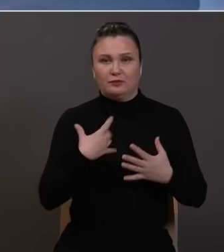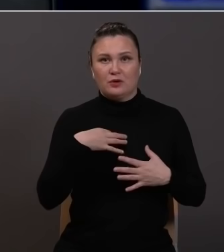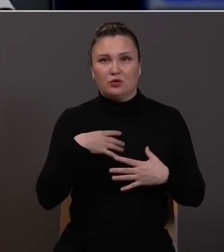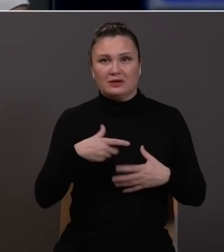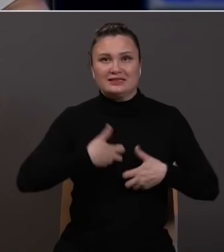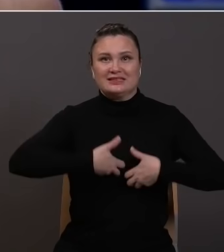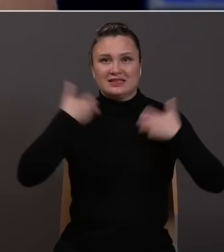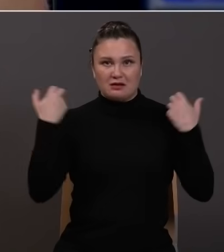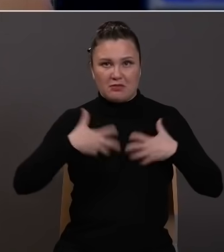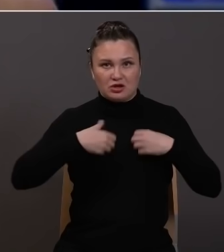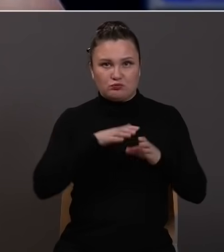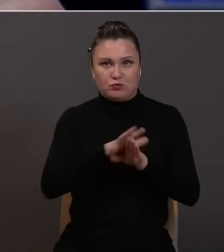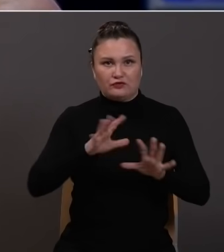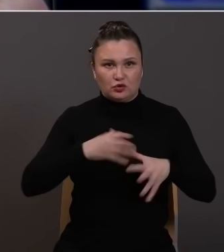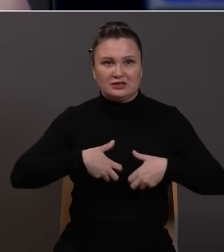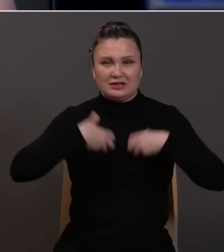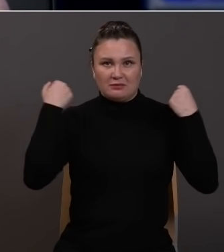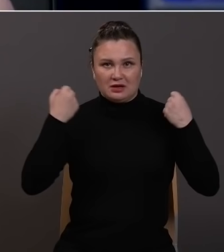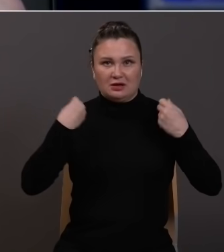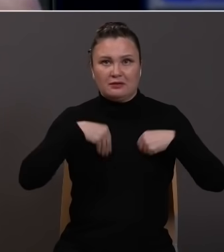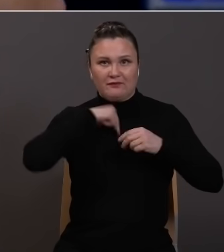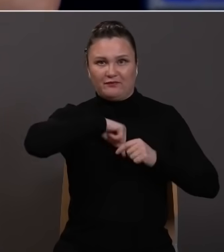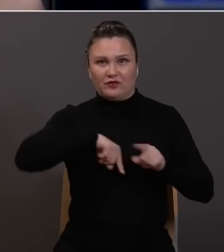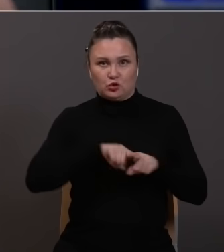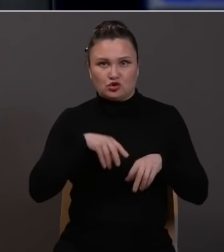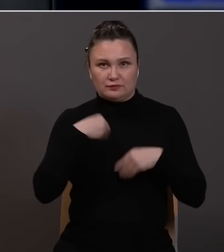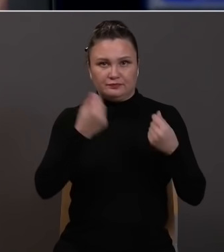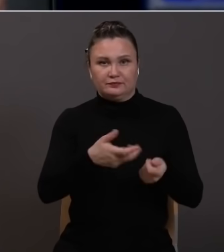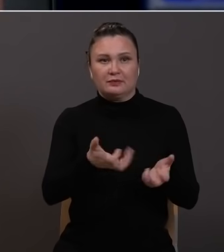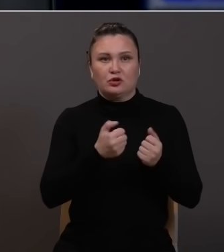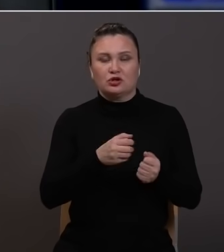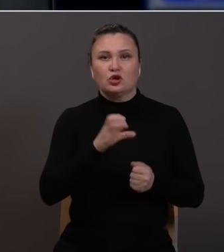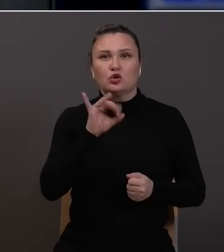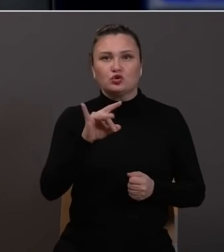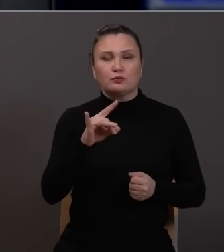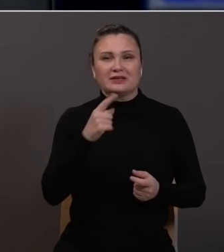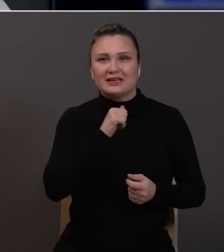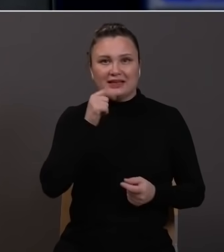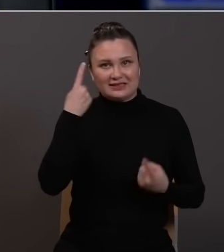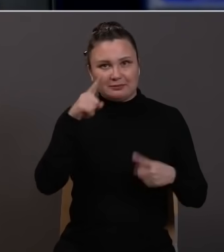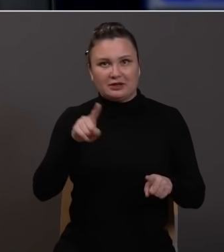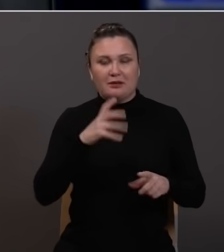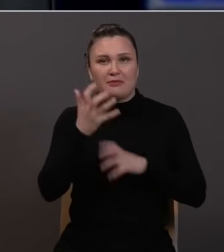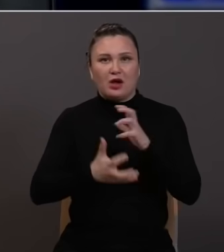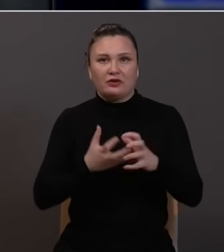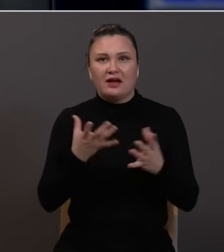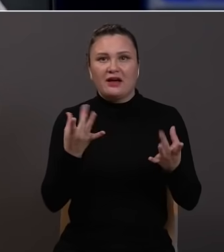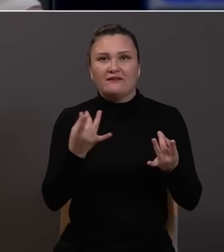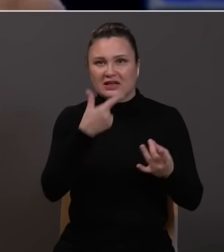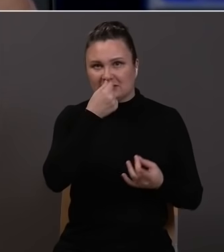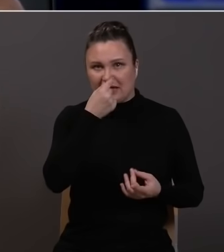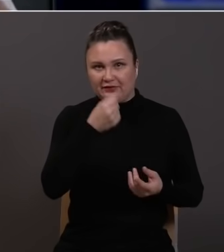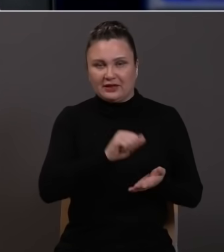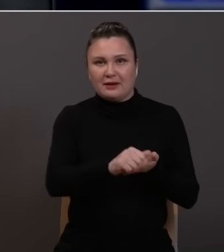потом ты снимаешь полностью все, включая термобелье, берешь суперсекретное изобретение мировое, влажные